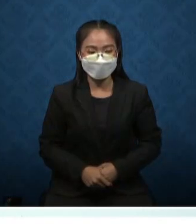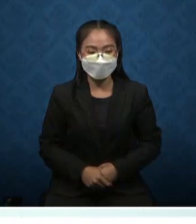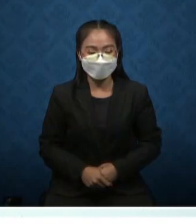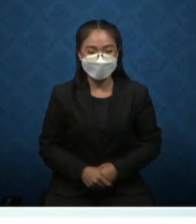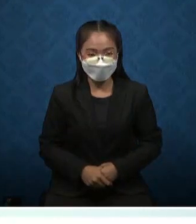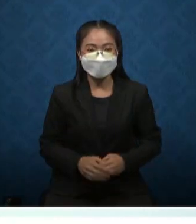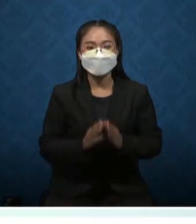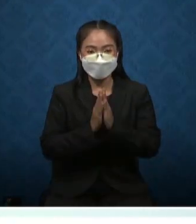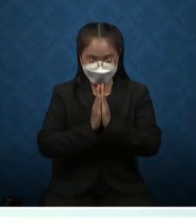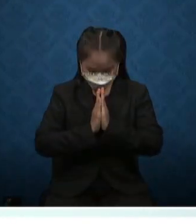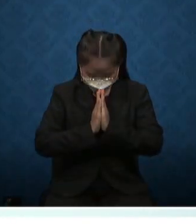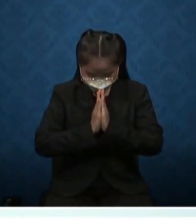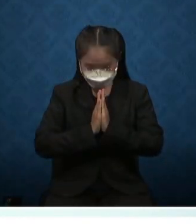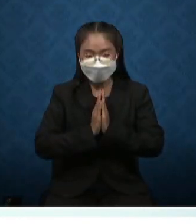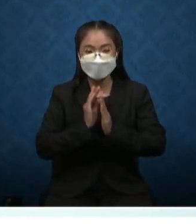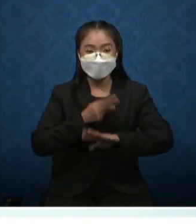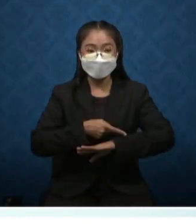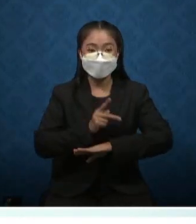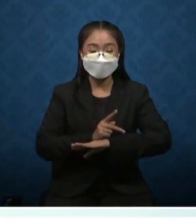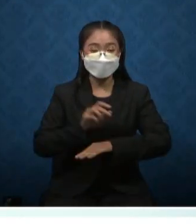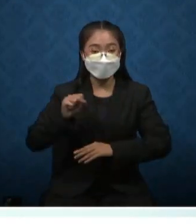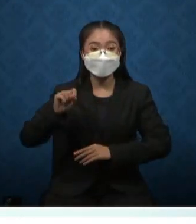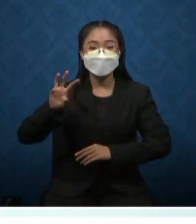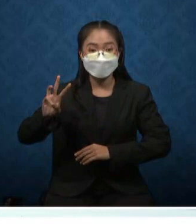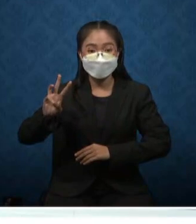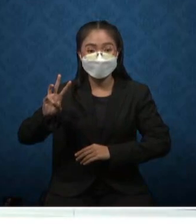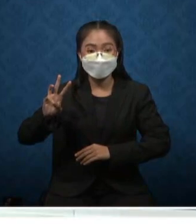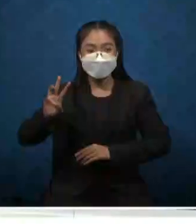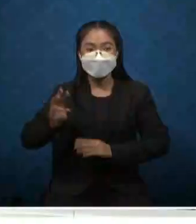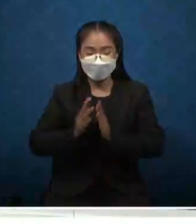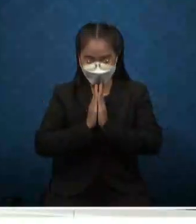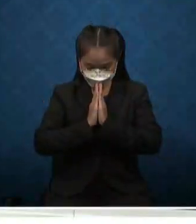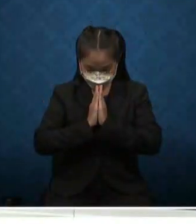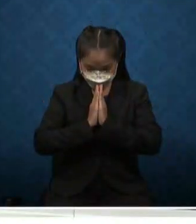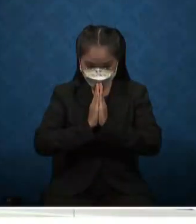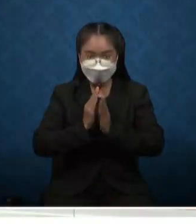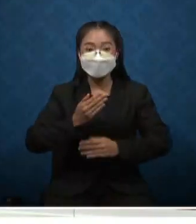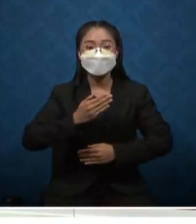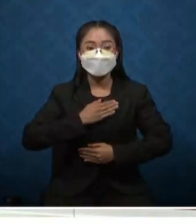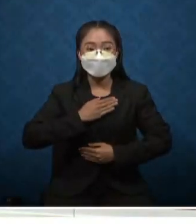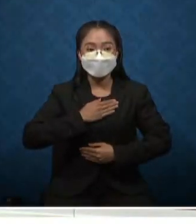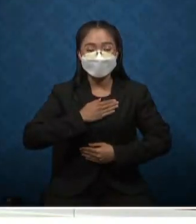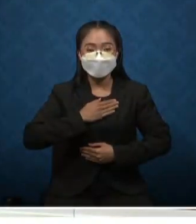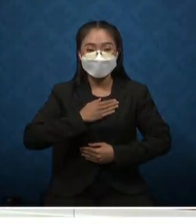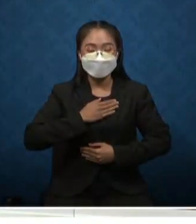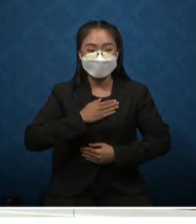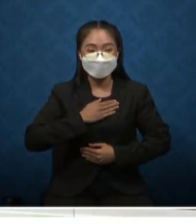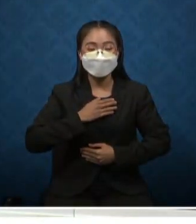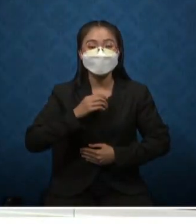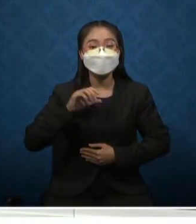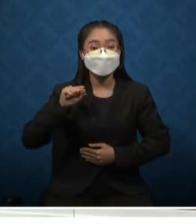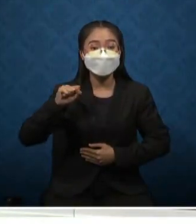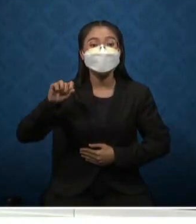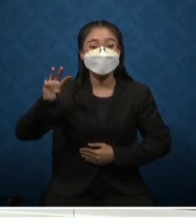กราบเรียนท่านประธานวุฒิสภาที่เคารพผมพลเอกสราวุธชรออยู่สมาชิก